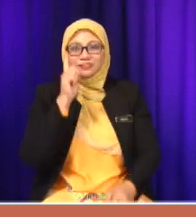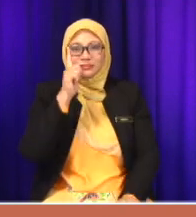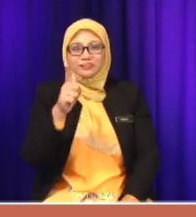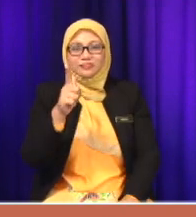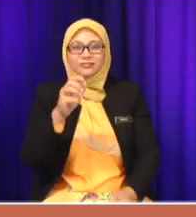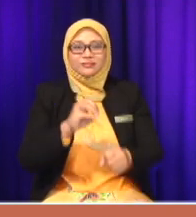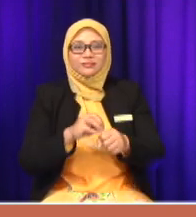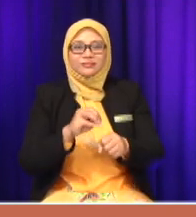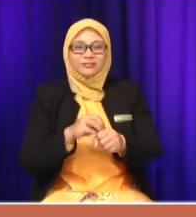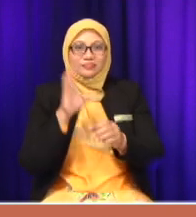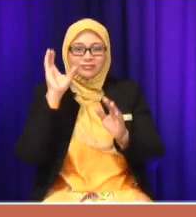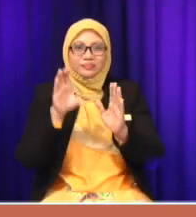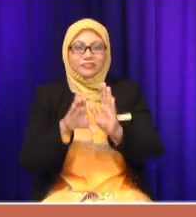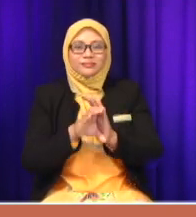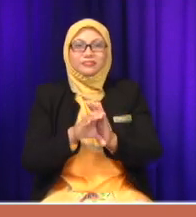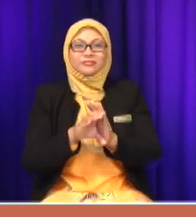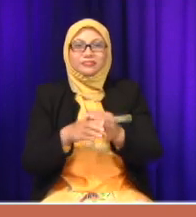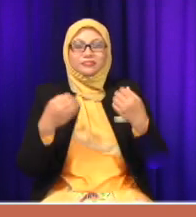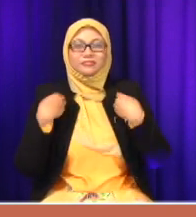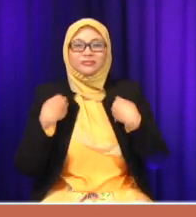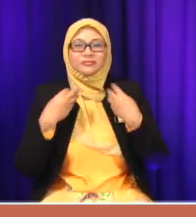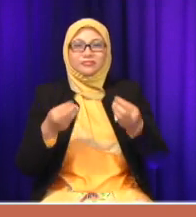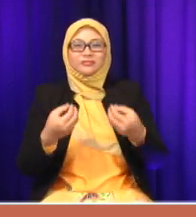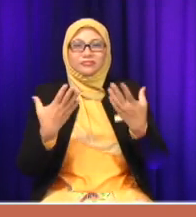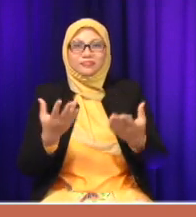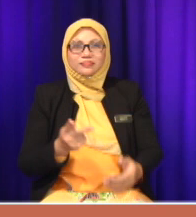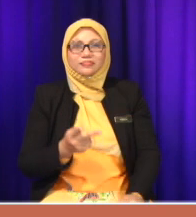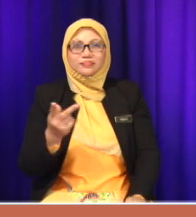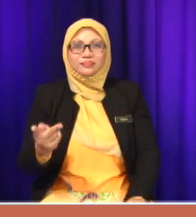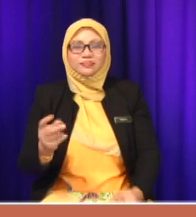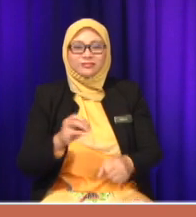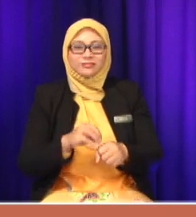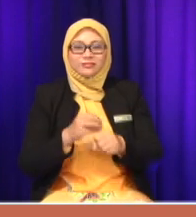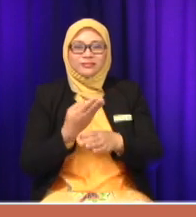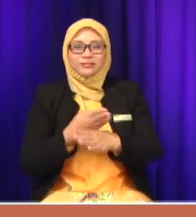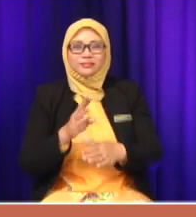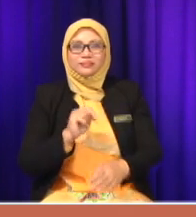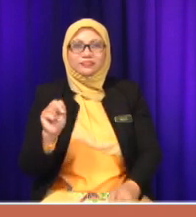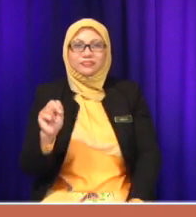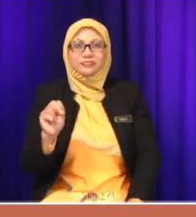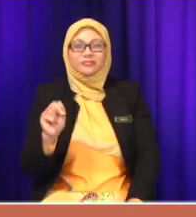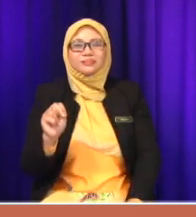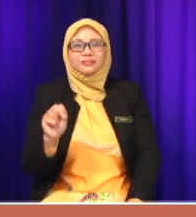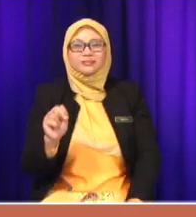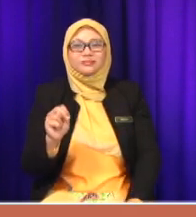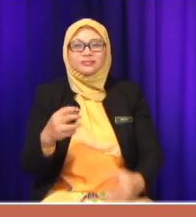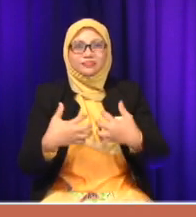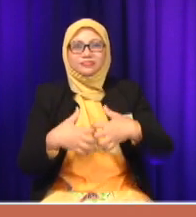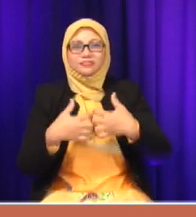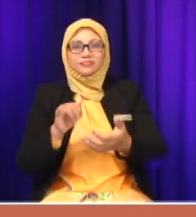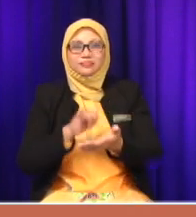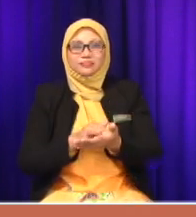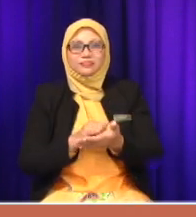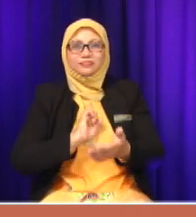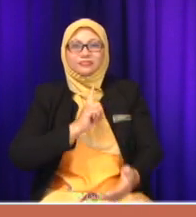bahawa nampak ada berbagai komponen di dalam bahagian bongkah Ejen tersebut banyak Cikgu ya Jadi kita kenal satu persatu